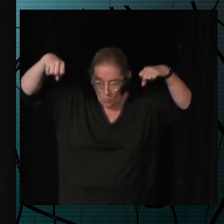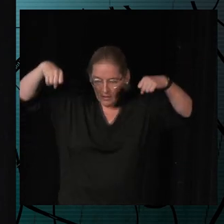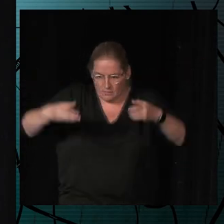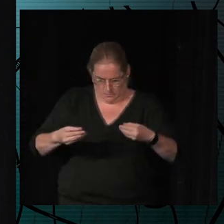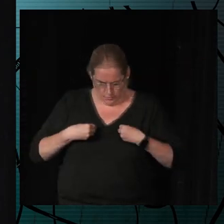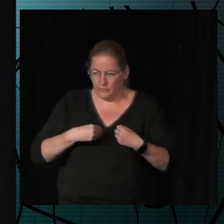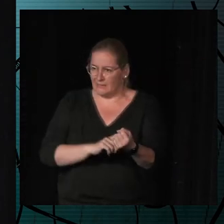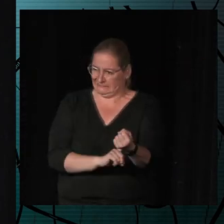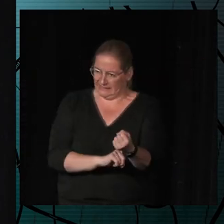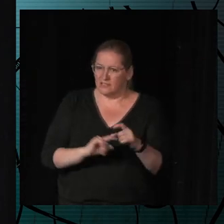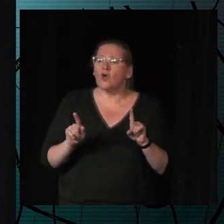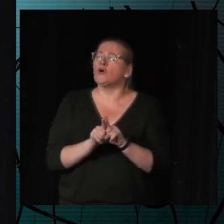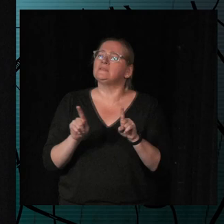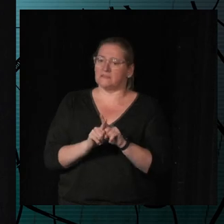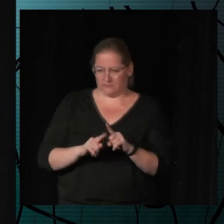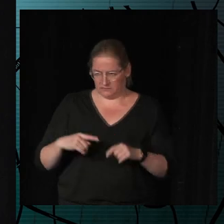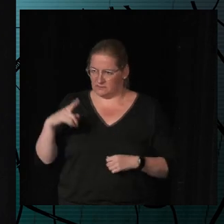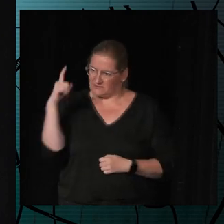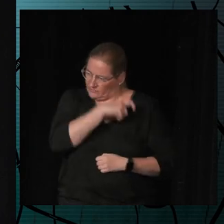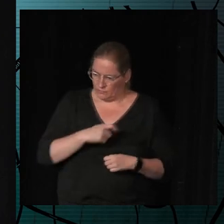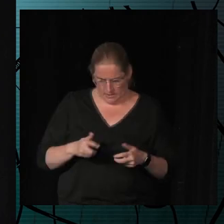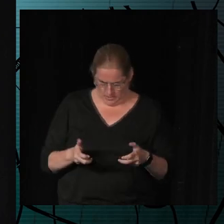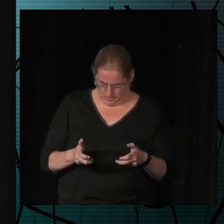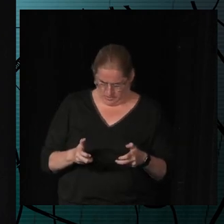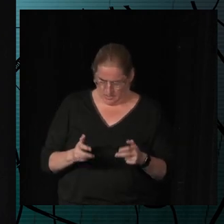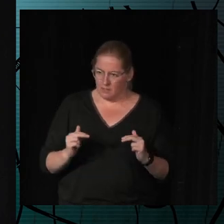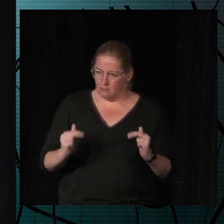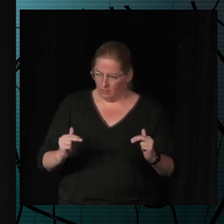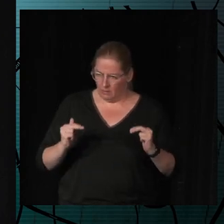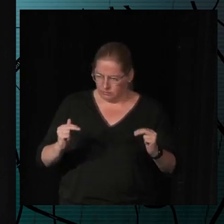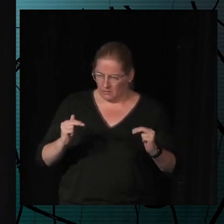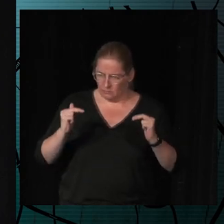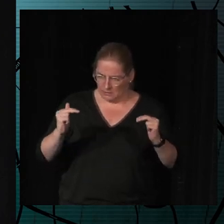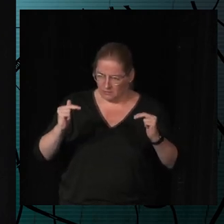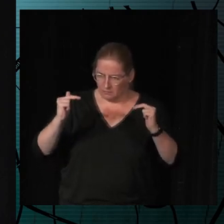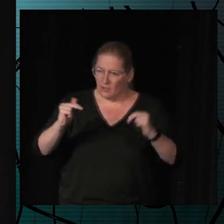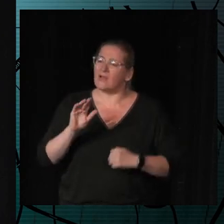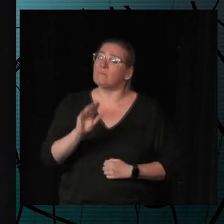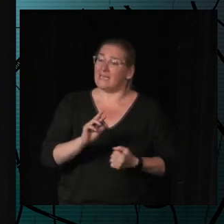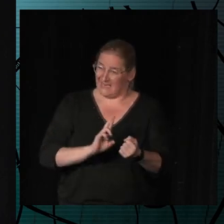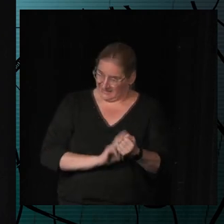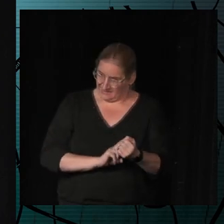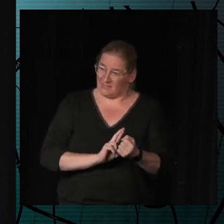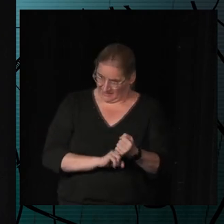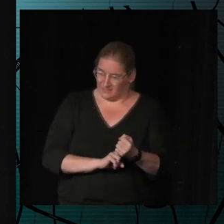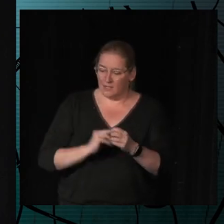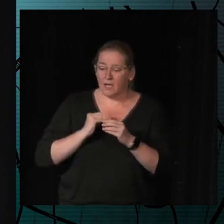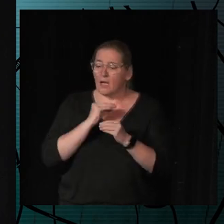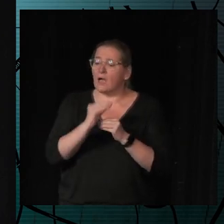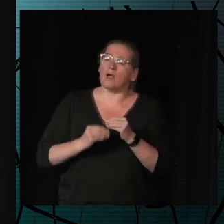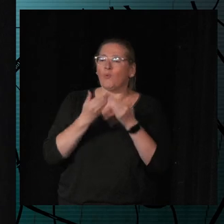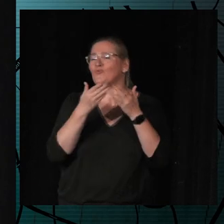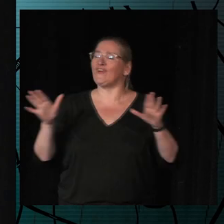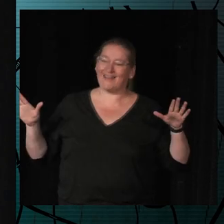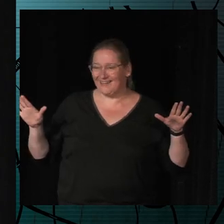c'est lié à un niveau de difficulté aussi qui monte à ce moment-là donc c'est c'est ça fait vraiment partie d'une rythmique euh au d'un monde ouvertir des poches comme ça de